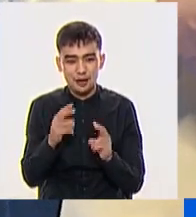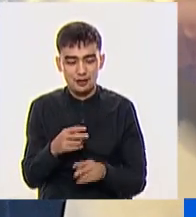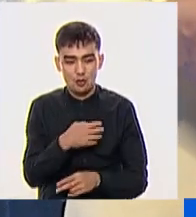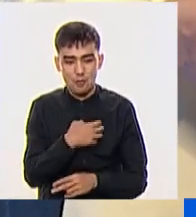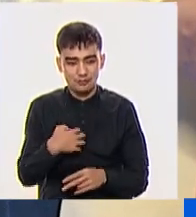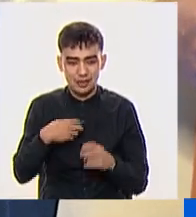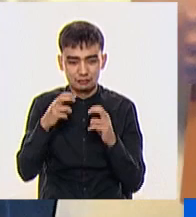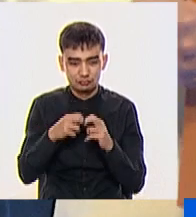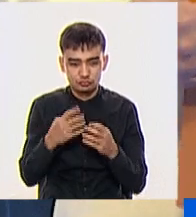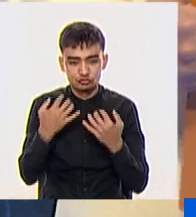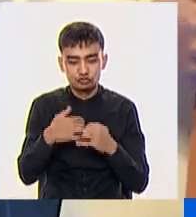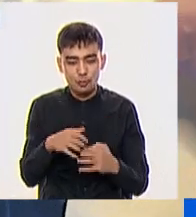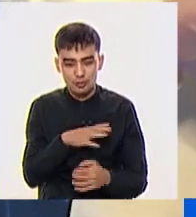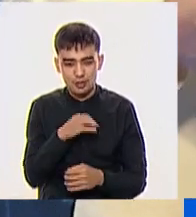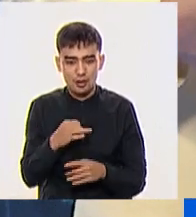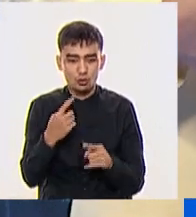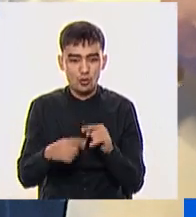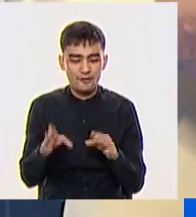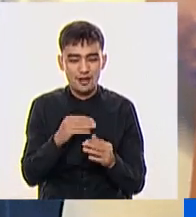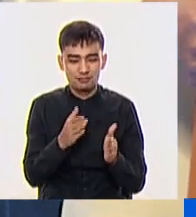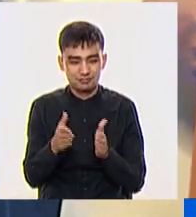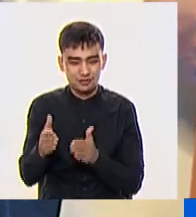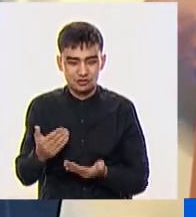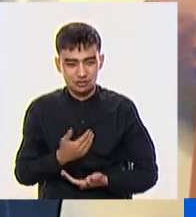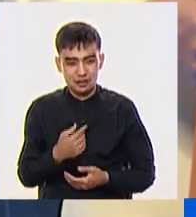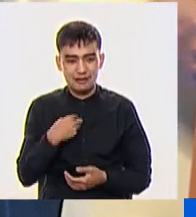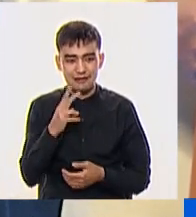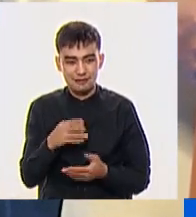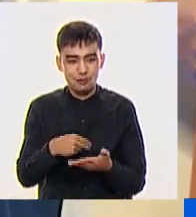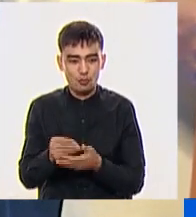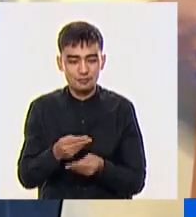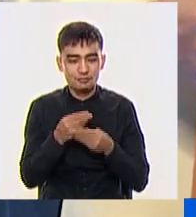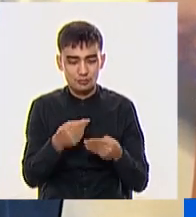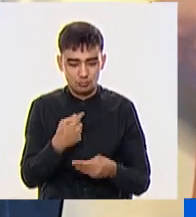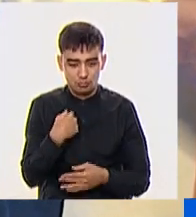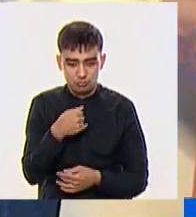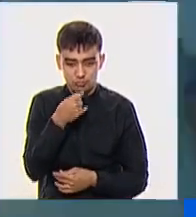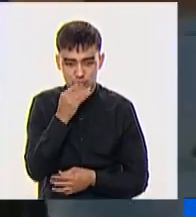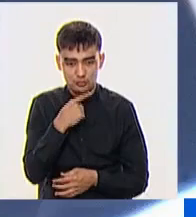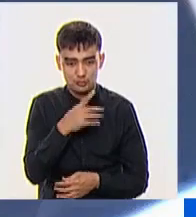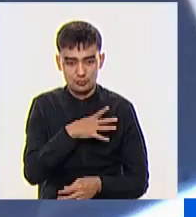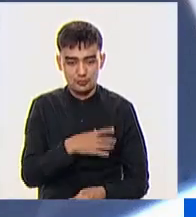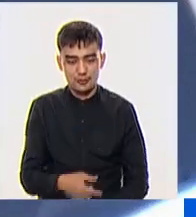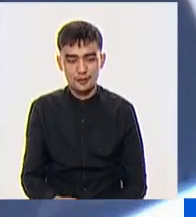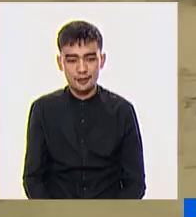мамандар есептеп бергенін, бұдан басқа әр тұрғынның баспасына пәтер алып беретін мүмкіндіктерін жоқ екенін